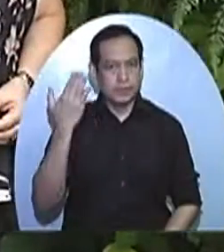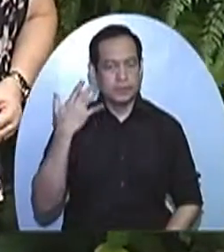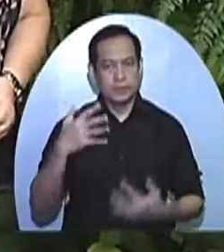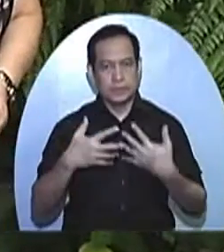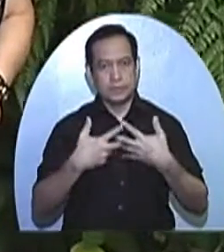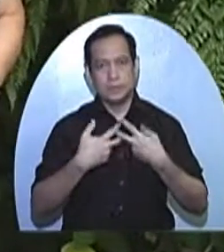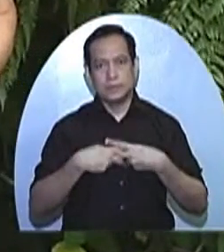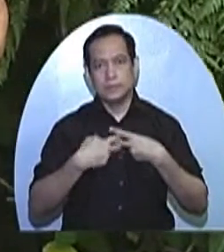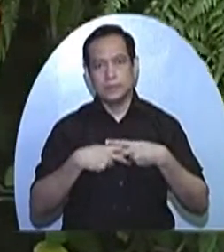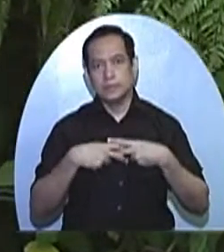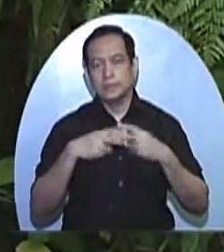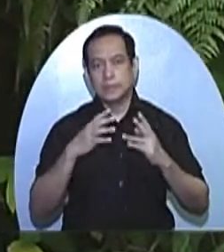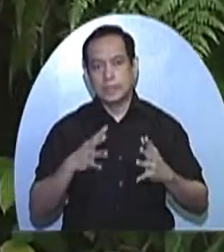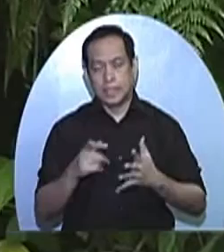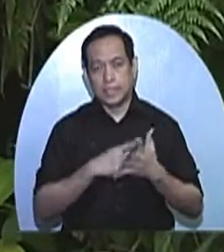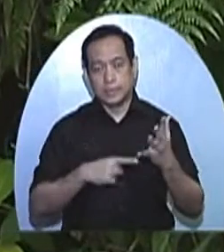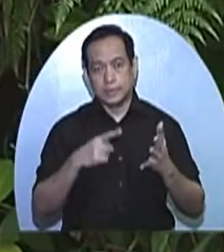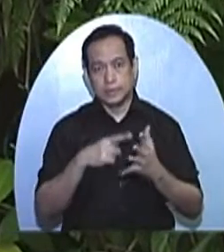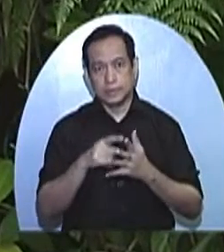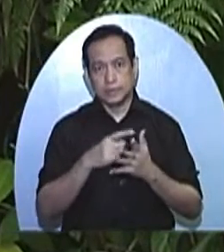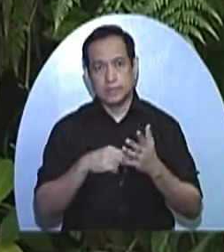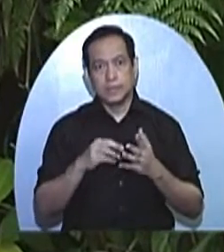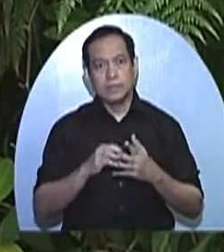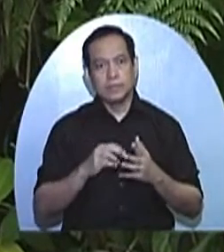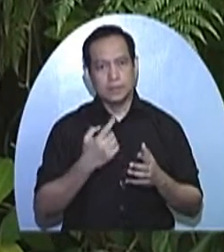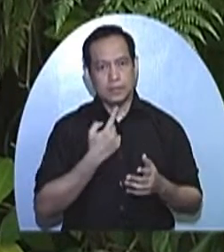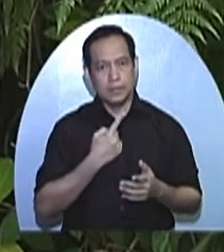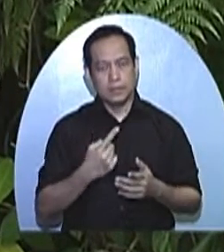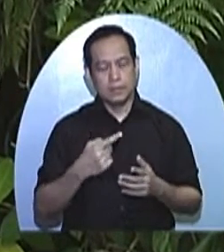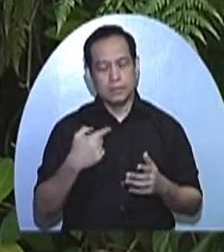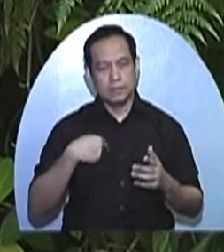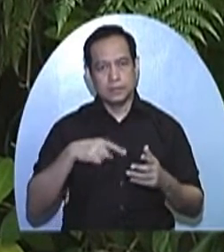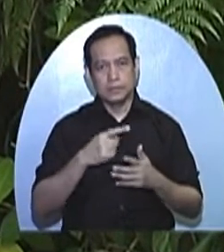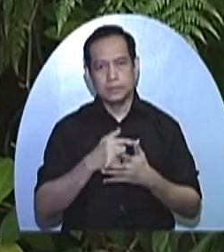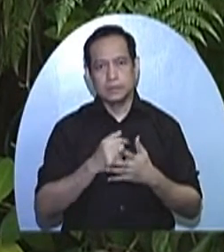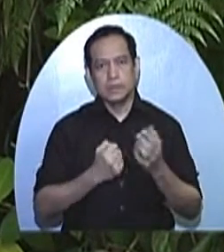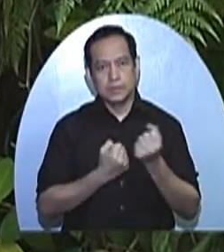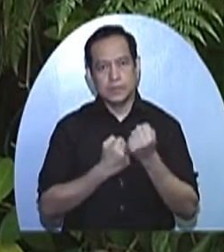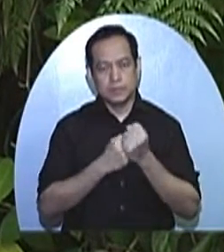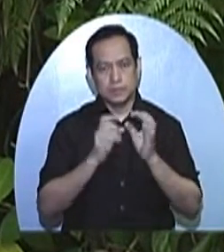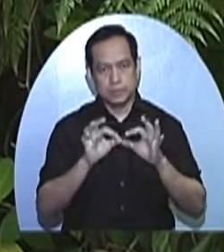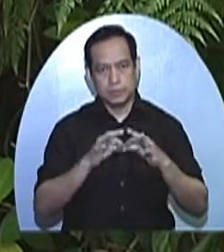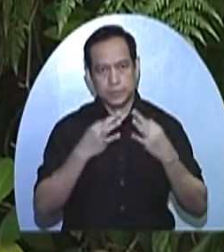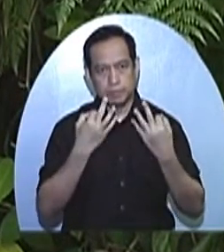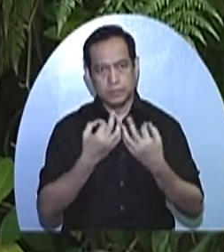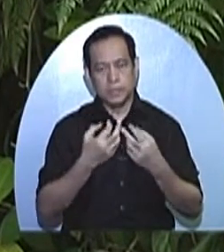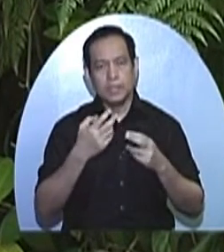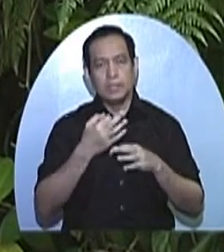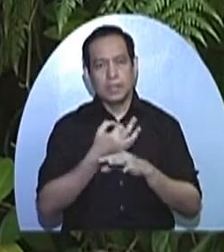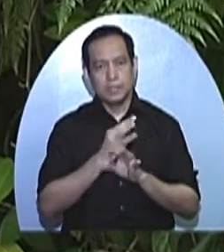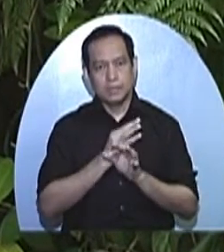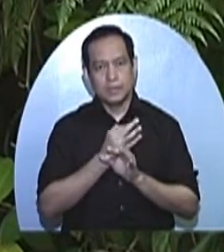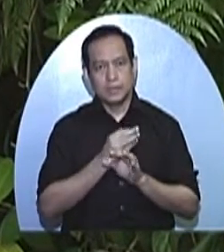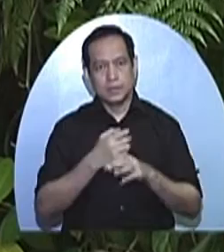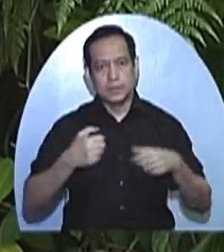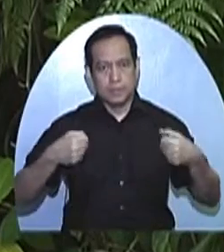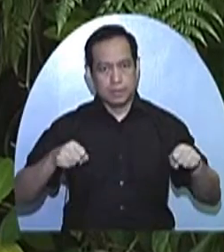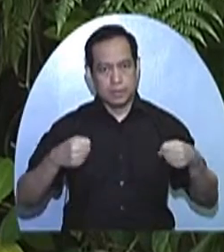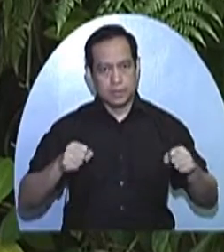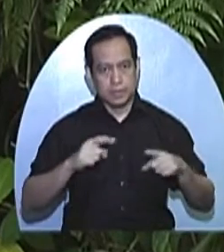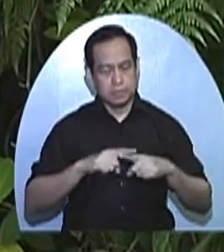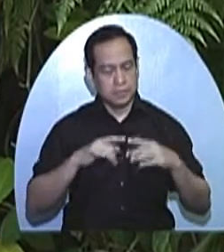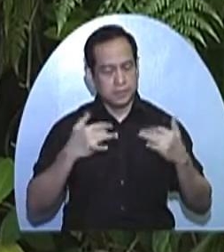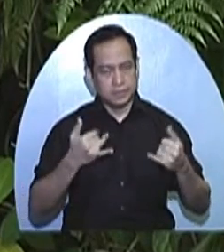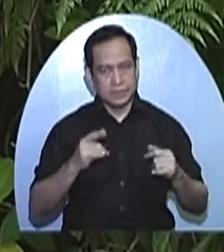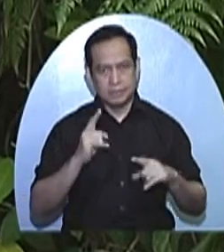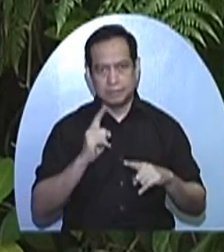Dating mekaniko si Mang Lionel Mota. Mag-isa niyang binubuhay ang kanyang pamilya sa pagkukumpune ng motorsiklo. Pero ngayon,